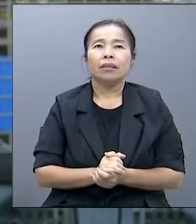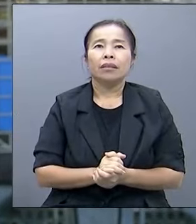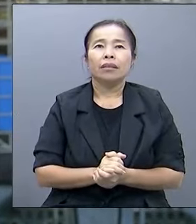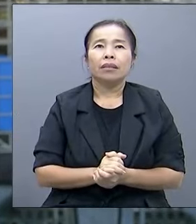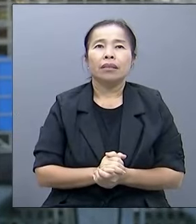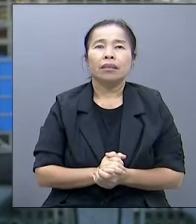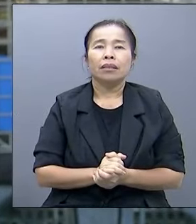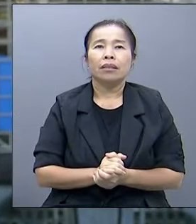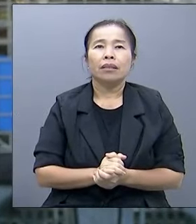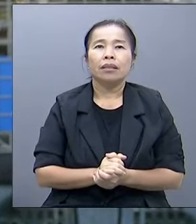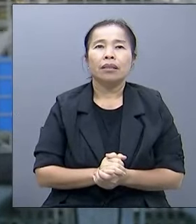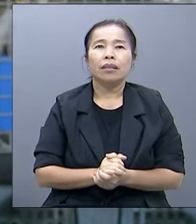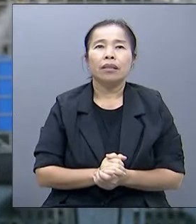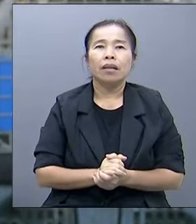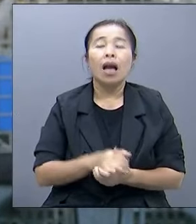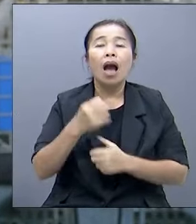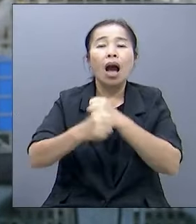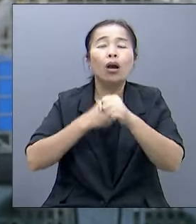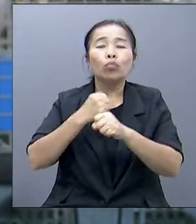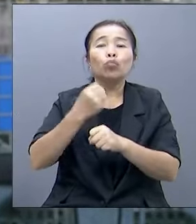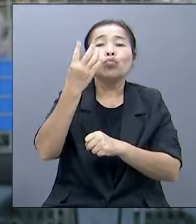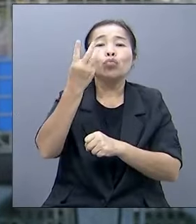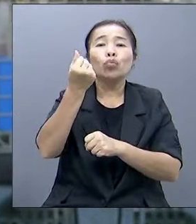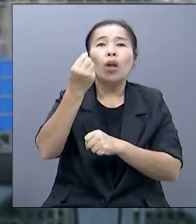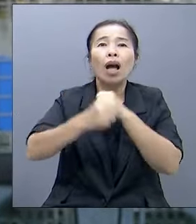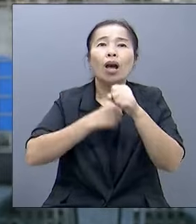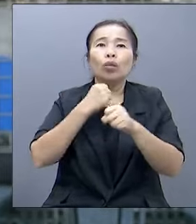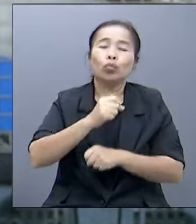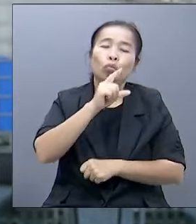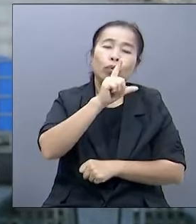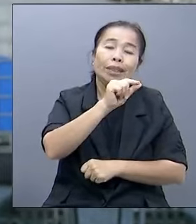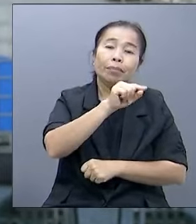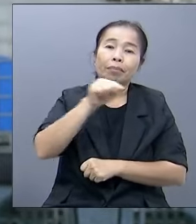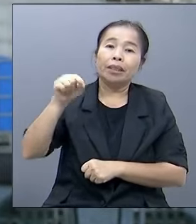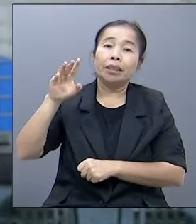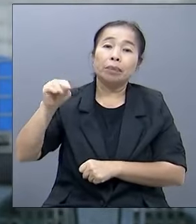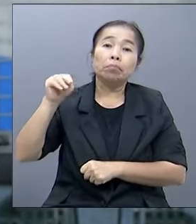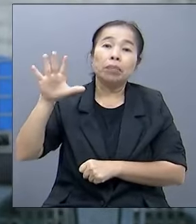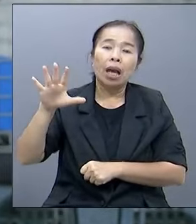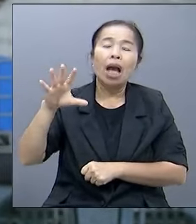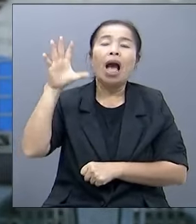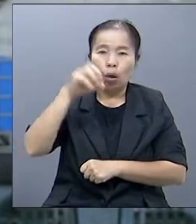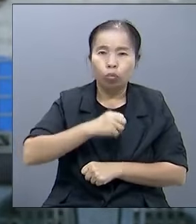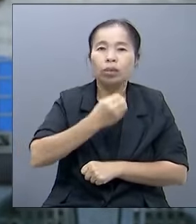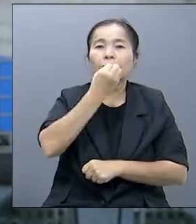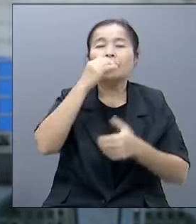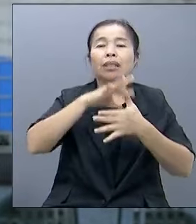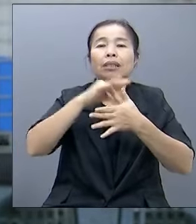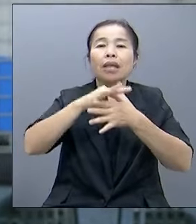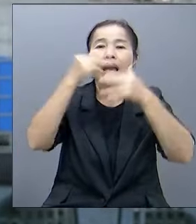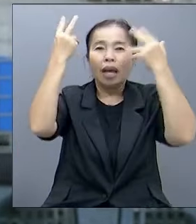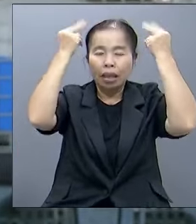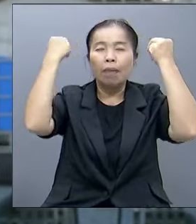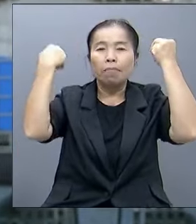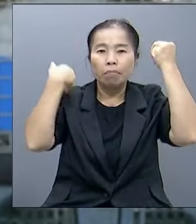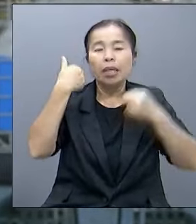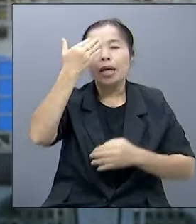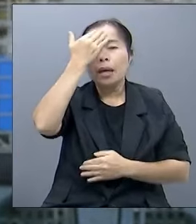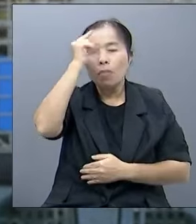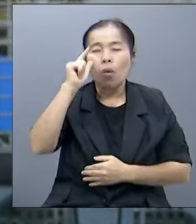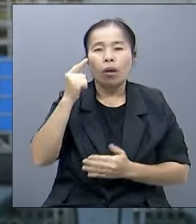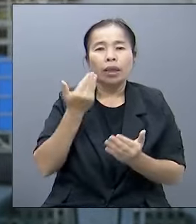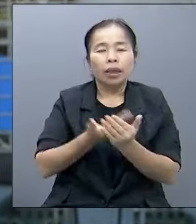เป็นวัยที่อายุประมาณ20ถึง45เนี่ยเยอะเพราะว่าเป็นวัยที่พอมีกำลัง